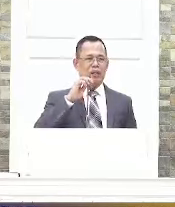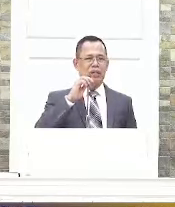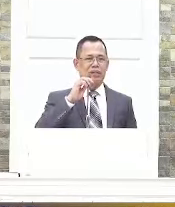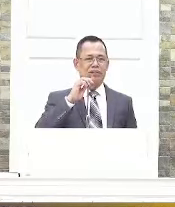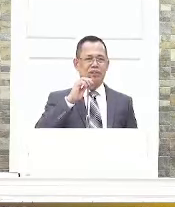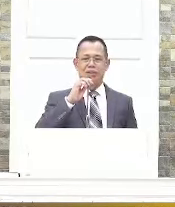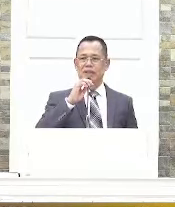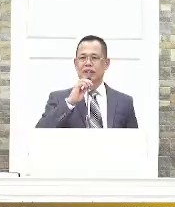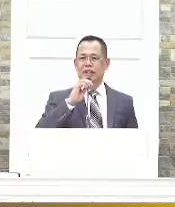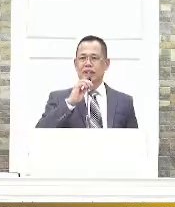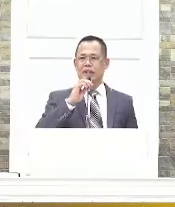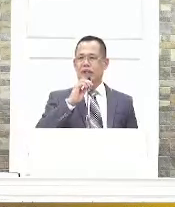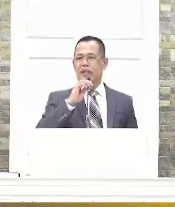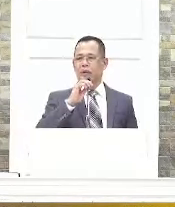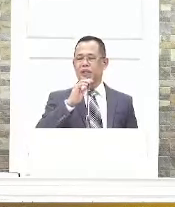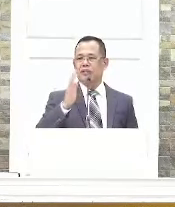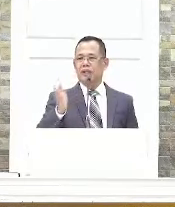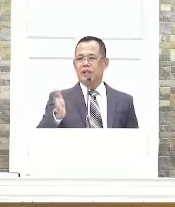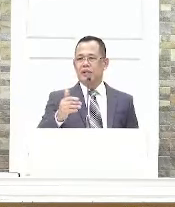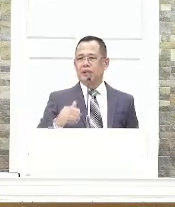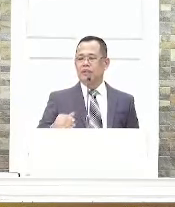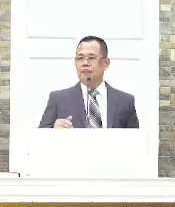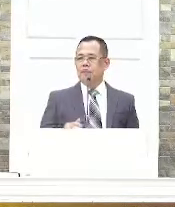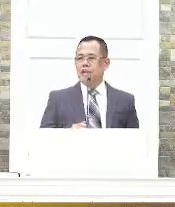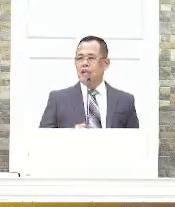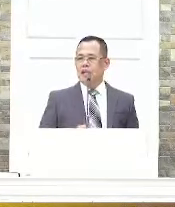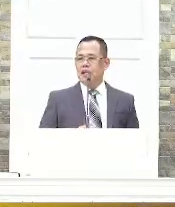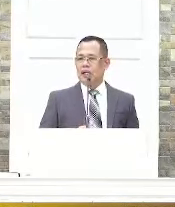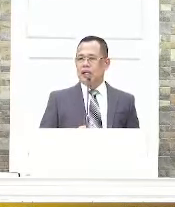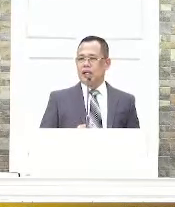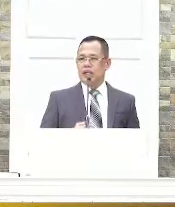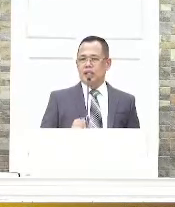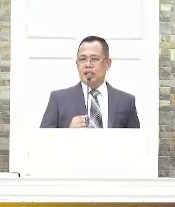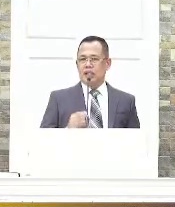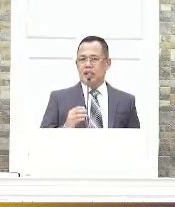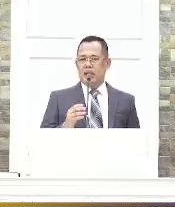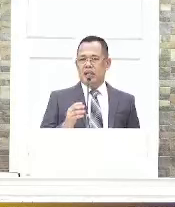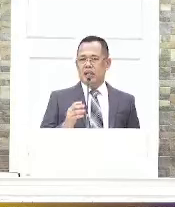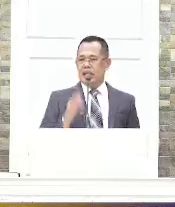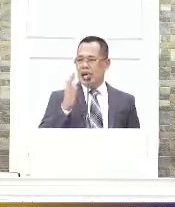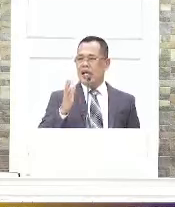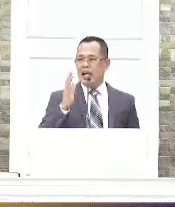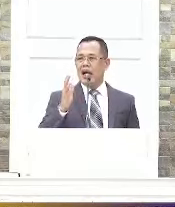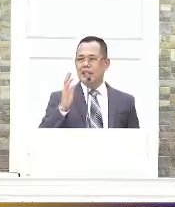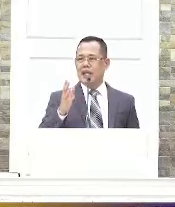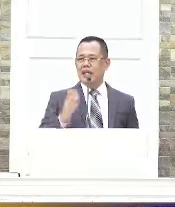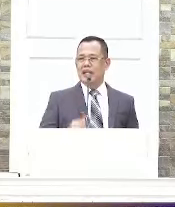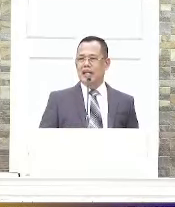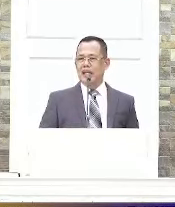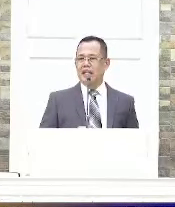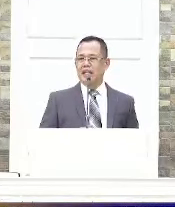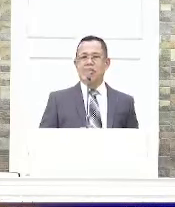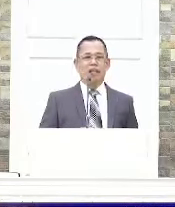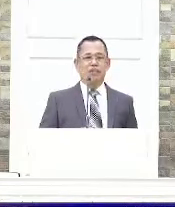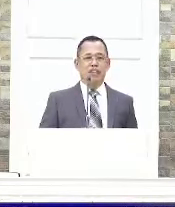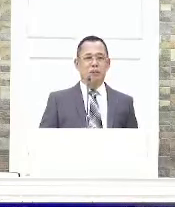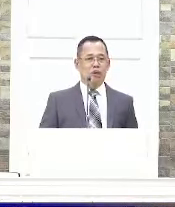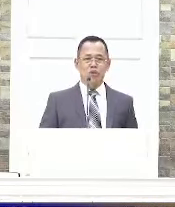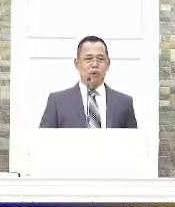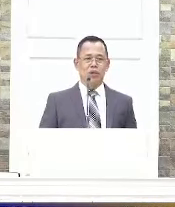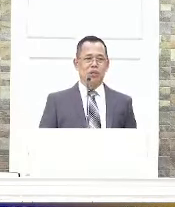kaparehas No but Anyways so ah kinakailangan talaga na i-verify